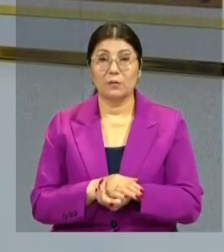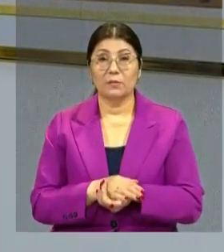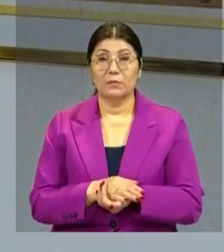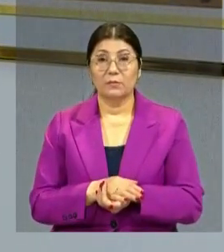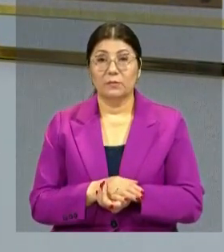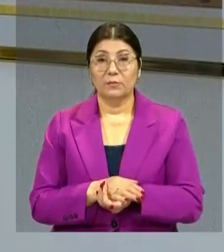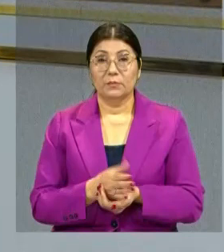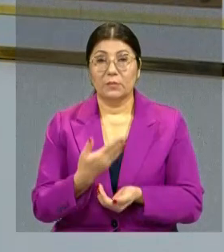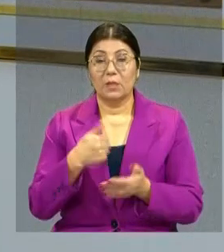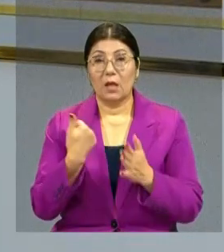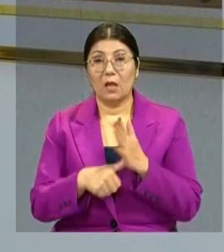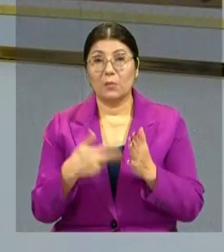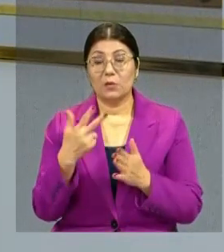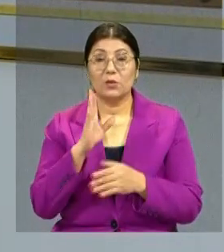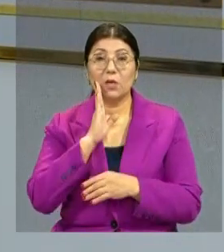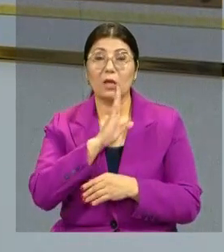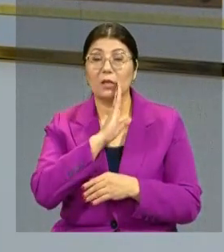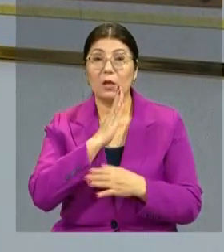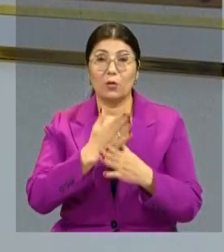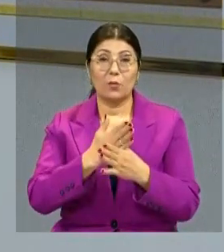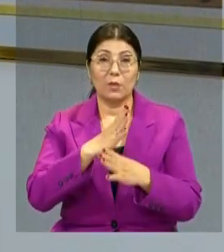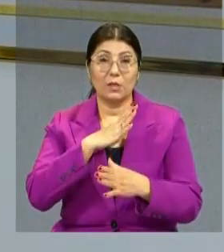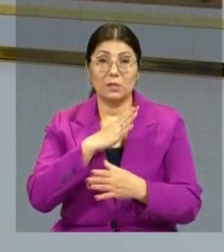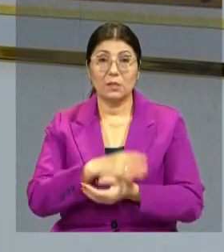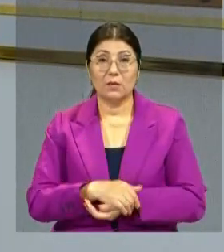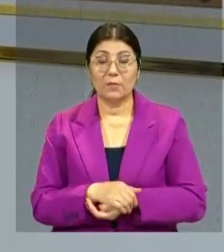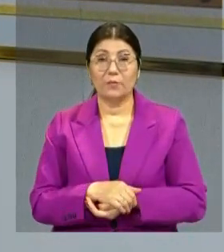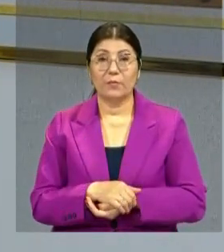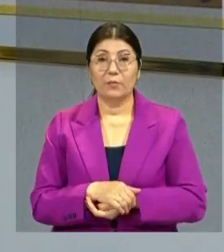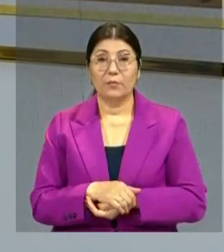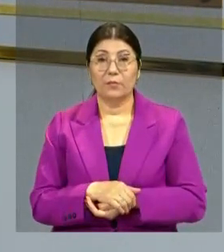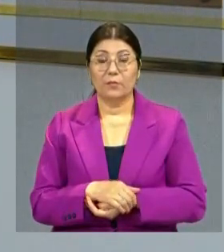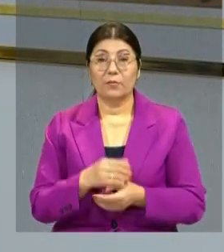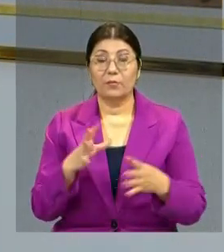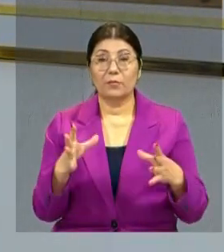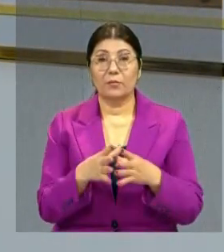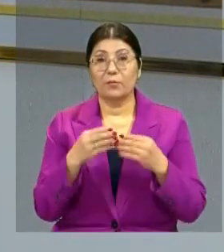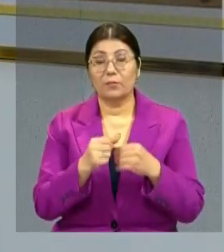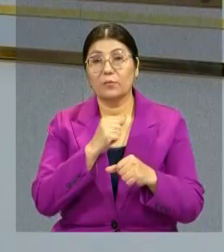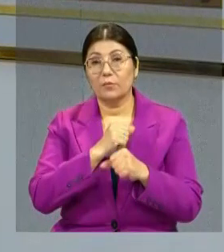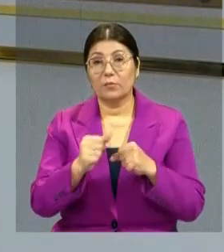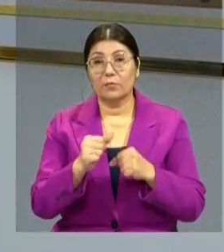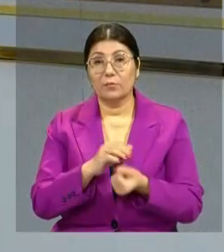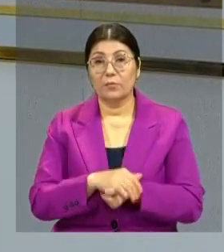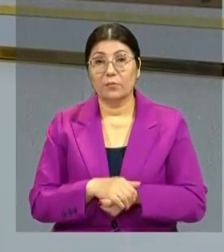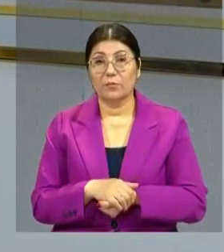көмектесумен біздер 63 анаға көмектестік. Бұл ішінде тұрмыстық зорлық-зомбылыққа